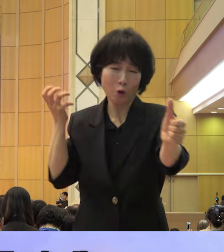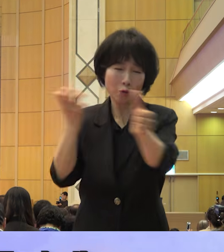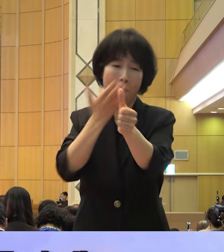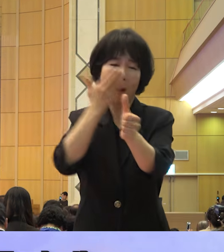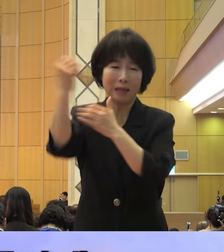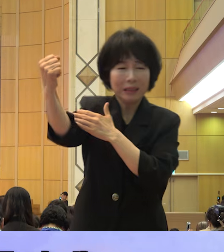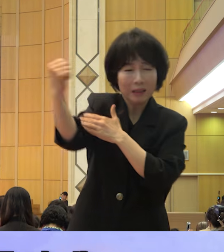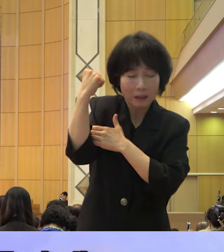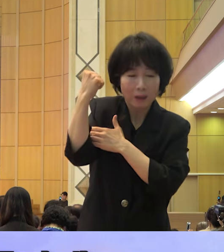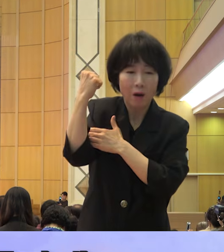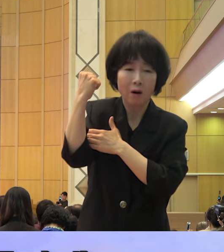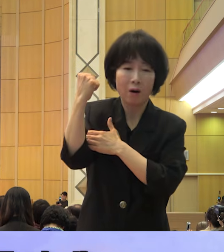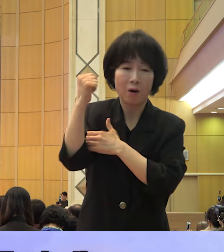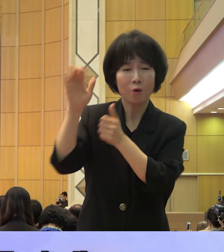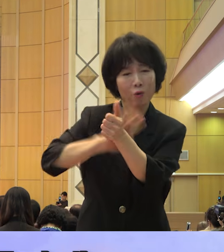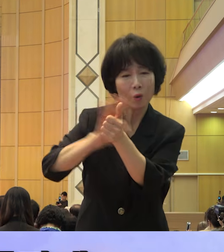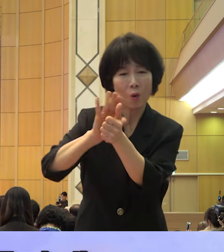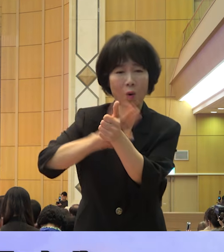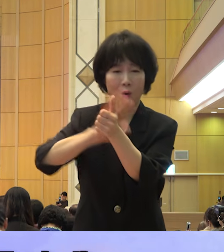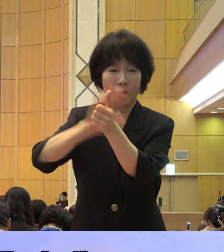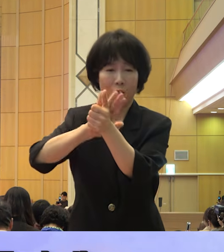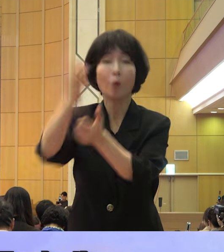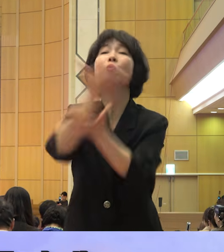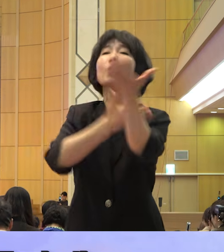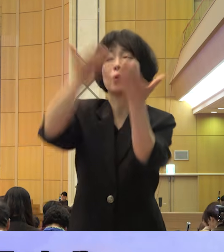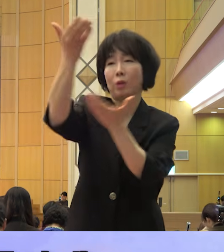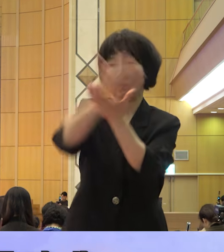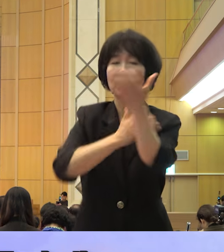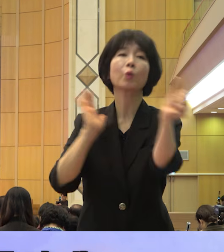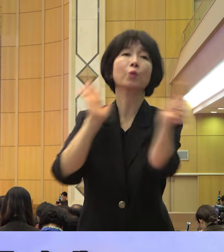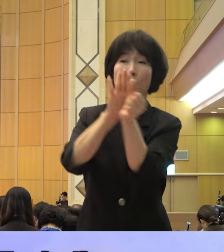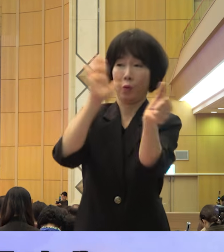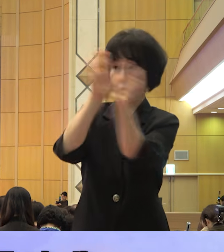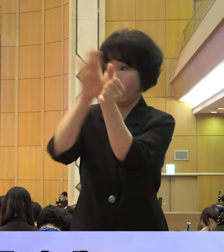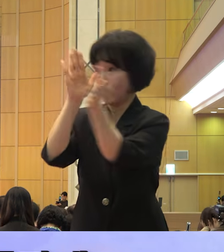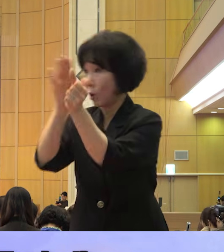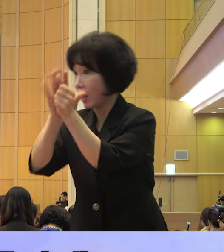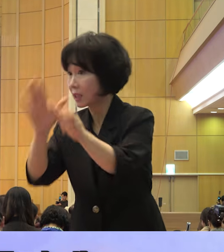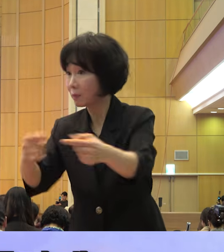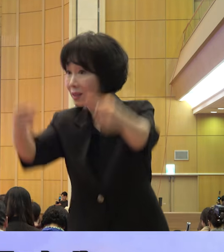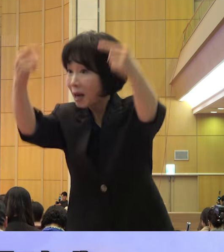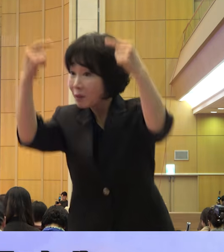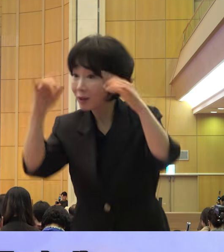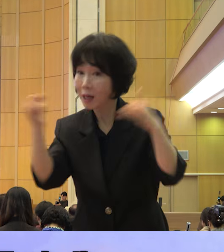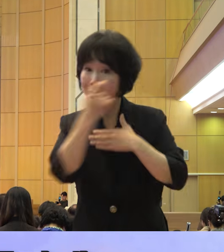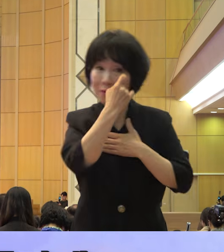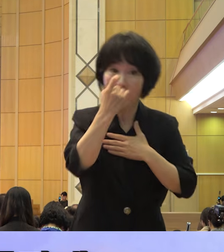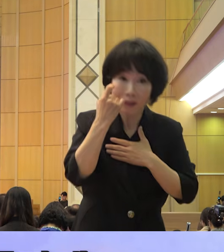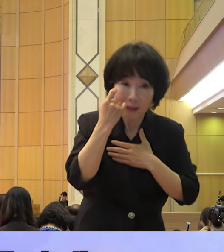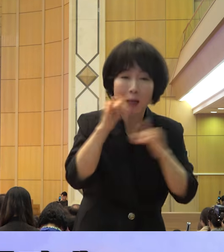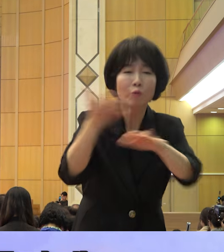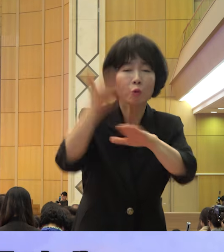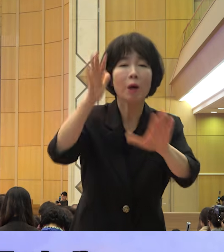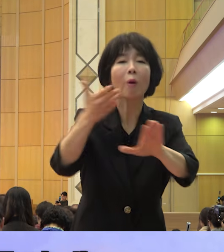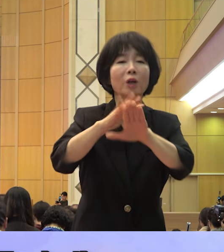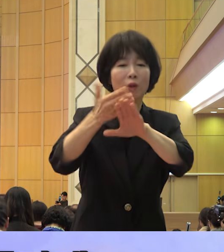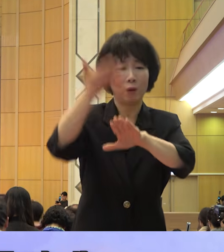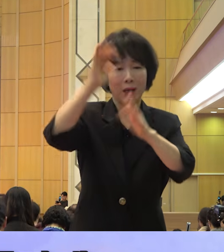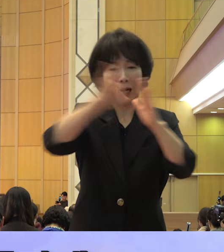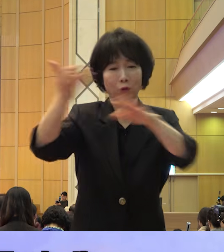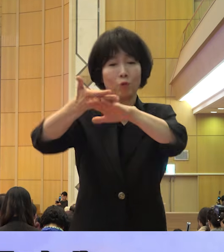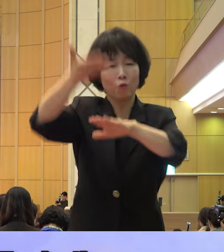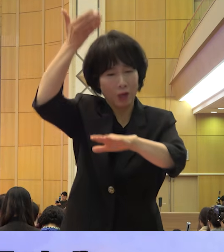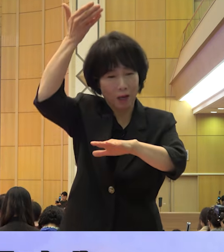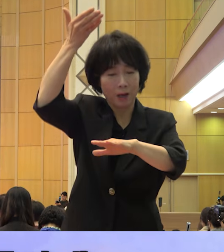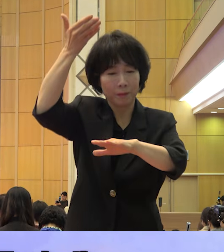충만과 능력과 역사와 위로와 교통하심과 도와주심이 오늘 이 자리에 참석한 모든 분들 위에, 머리 위에와